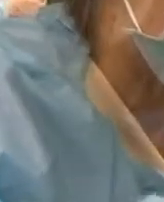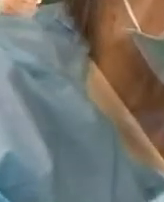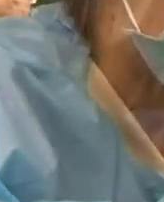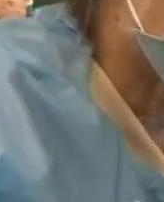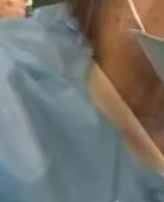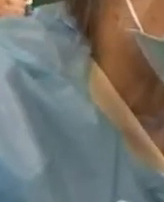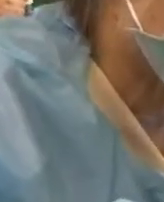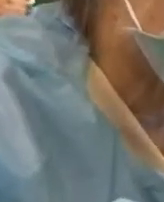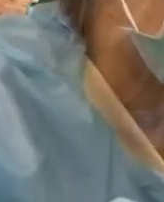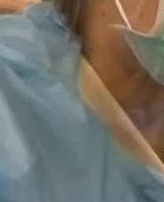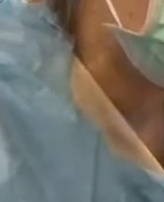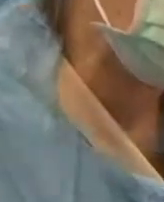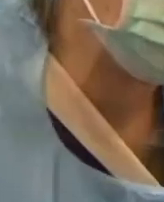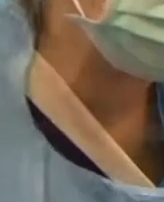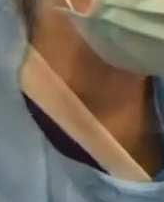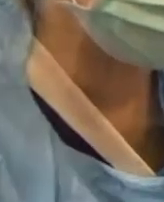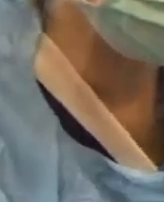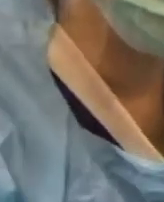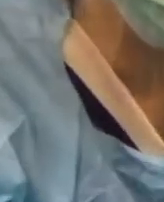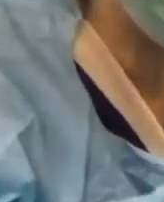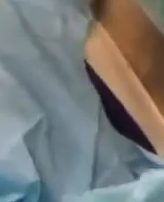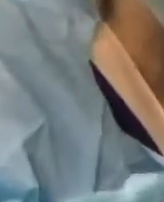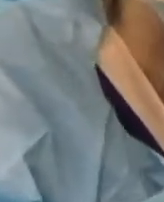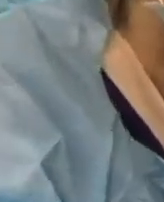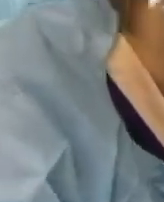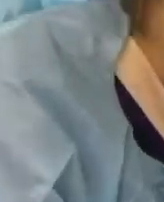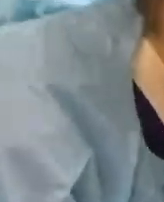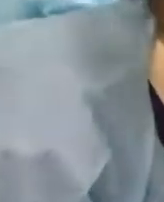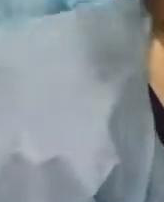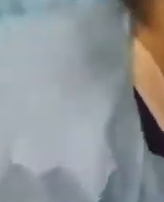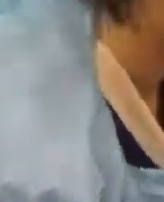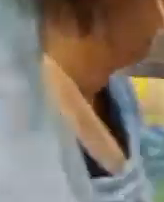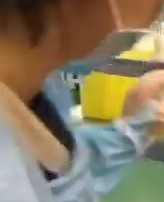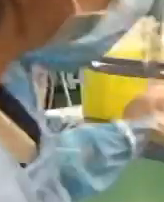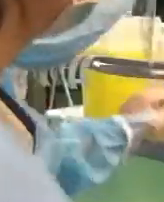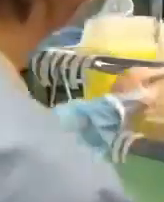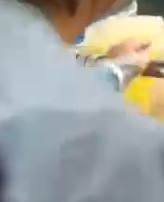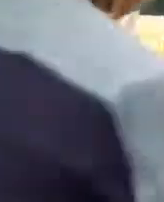在家里要炖啥东西？谢谢你。